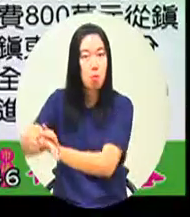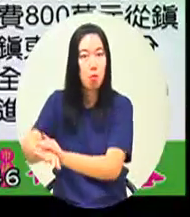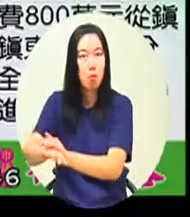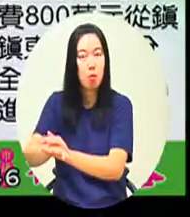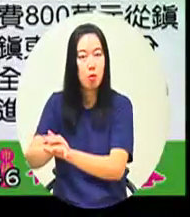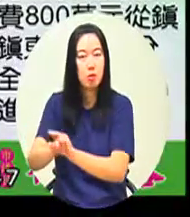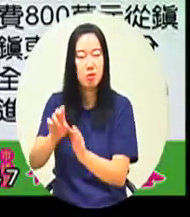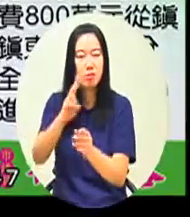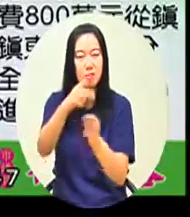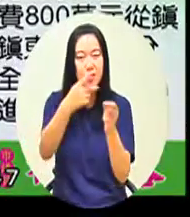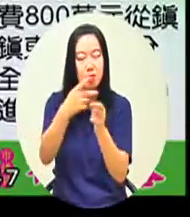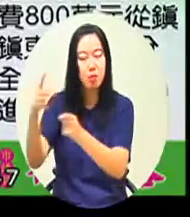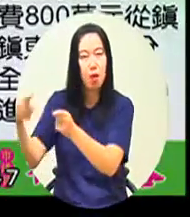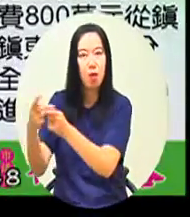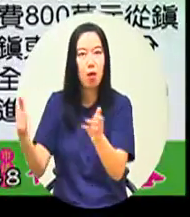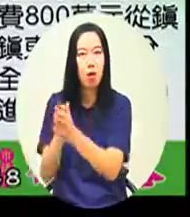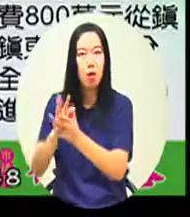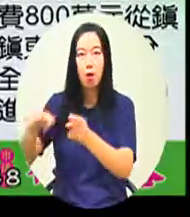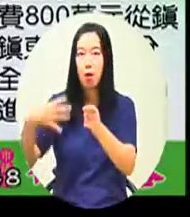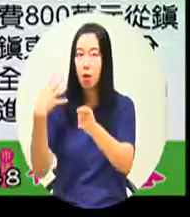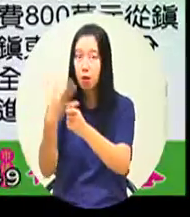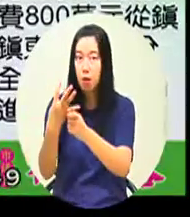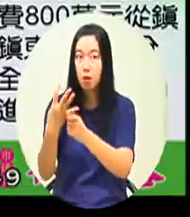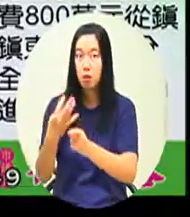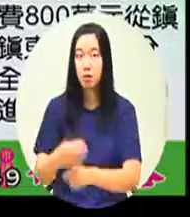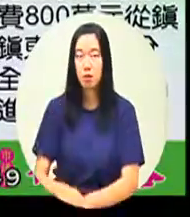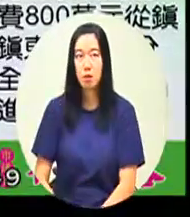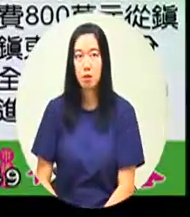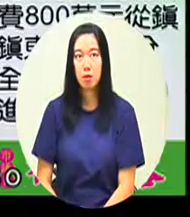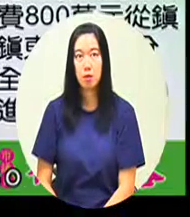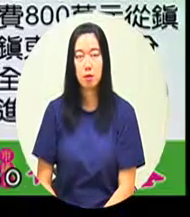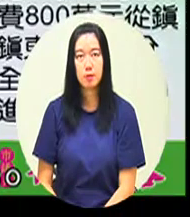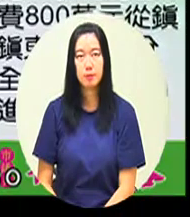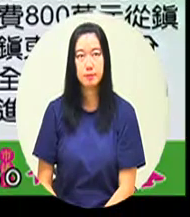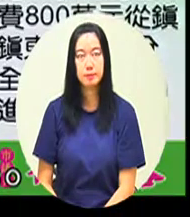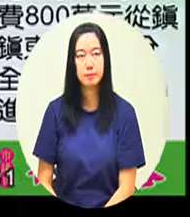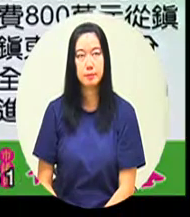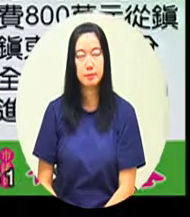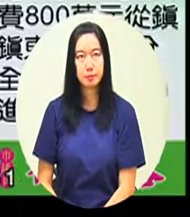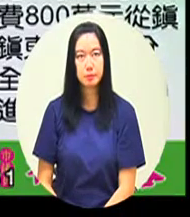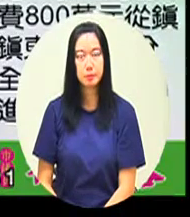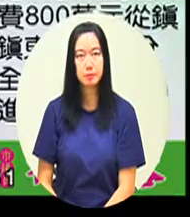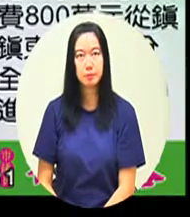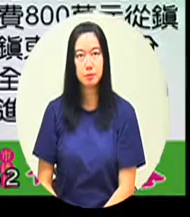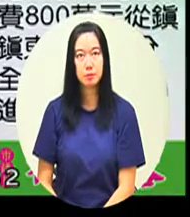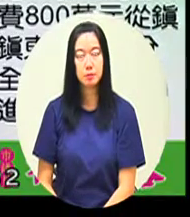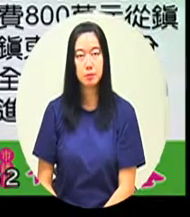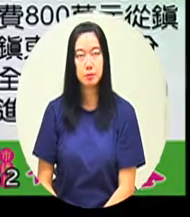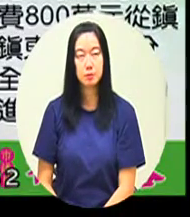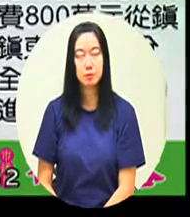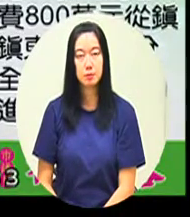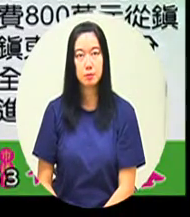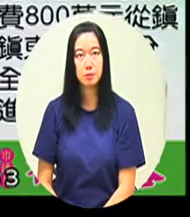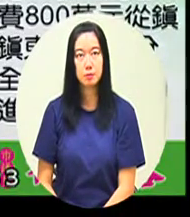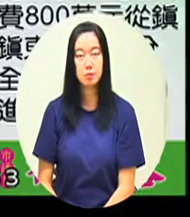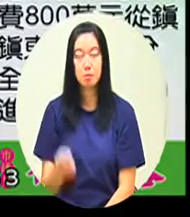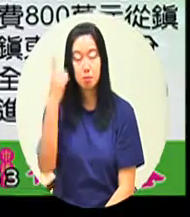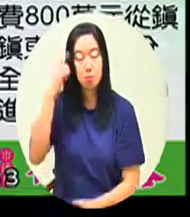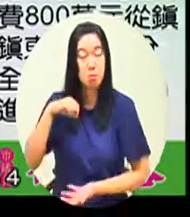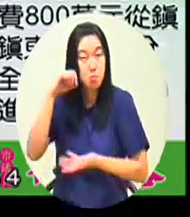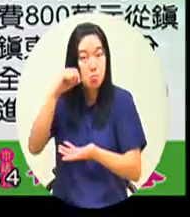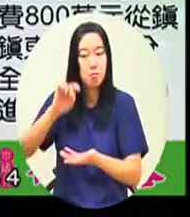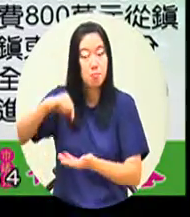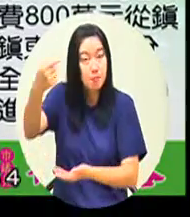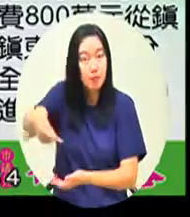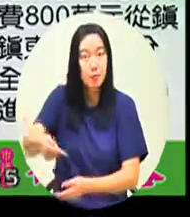了哦。我想本席建议，是不是在我们下一次，我